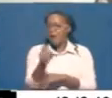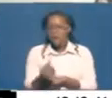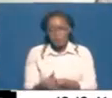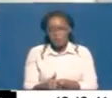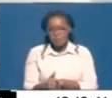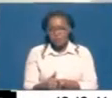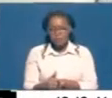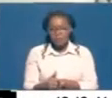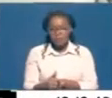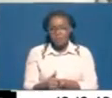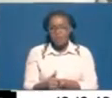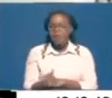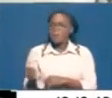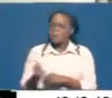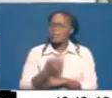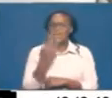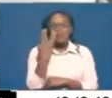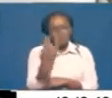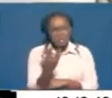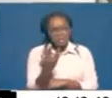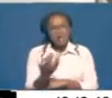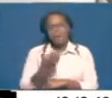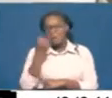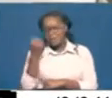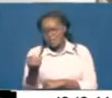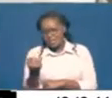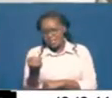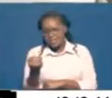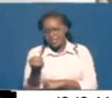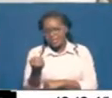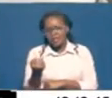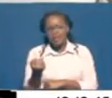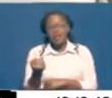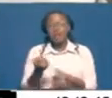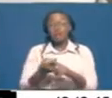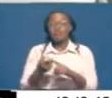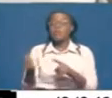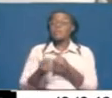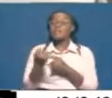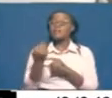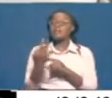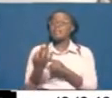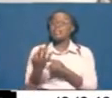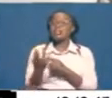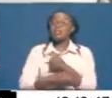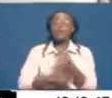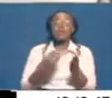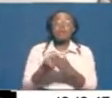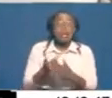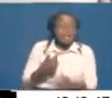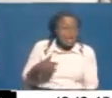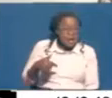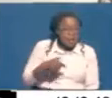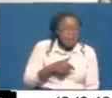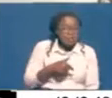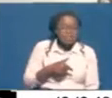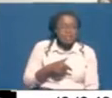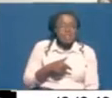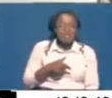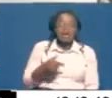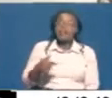Then April, May, then we come to realize that from March, they have stolen our money, and they are not having money to